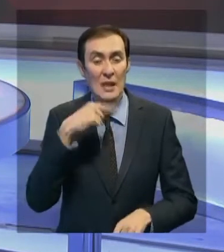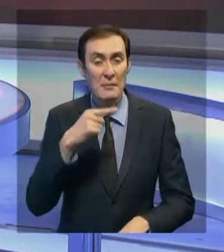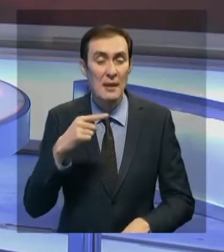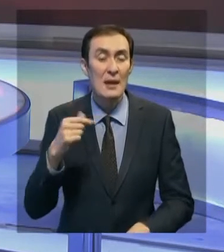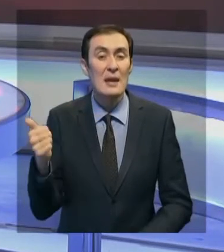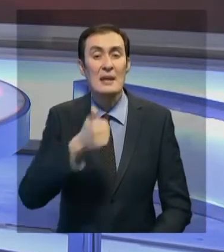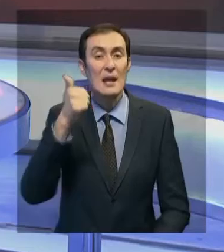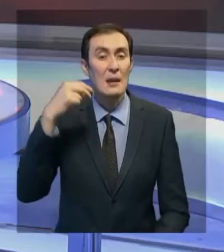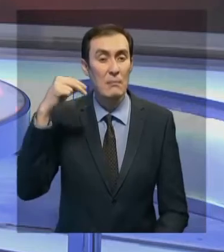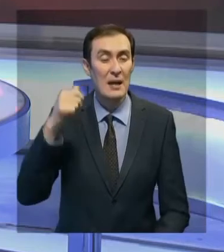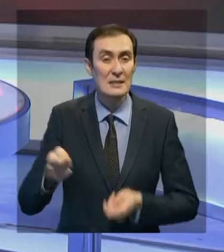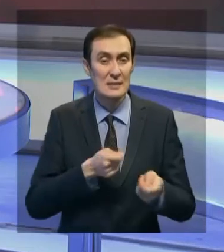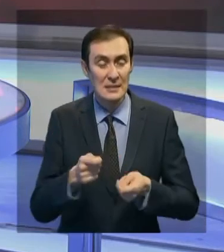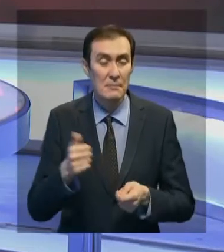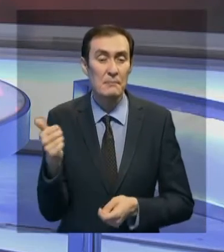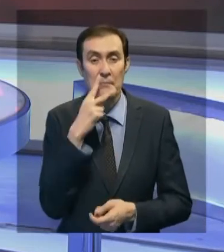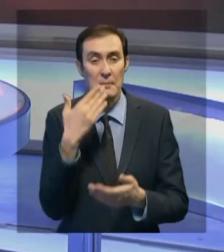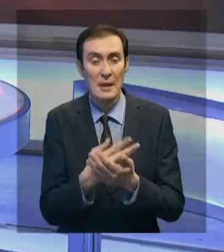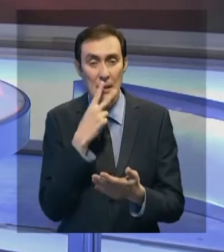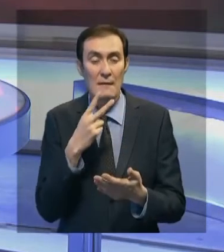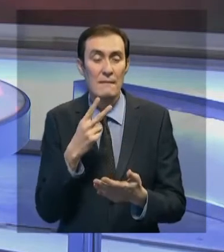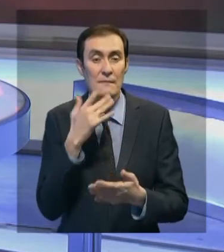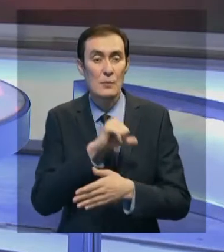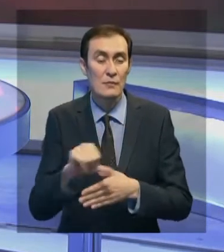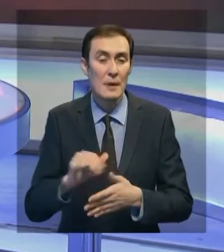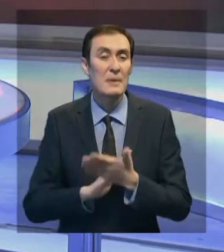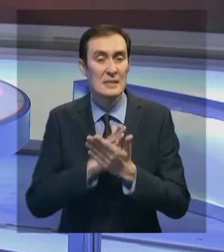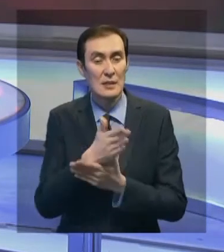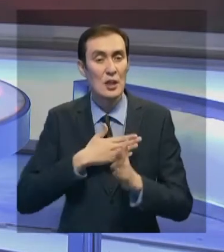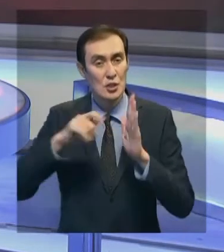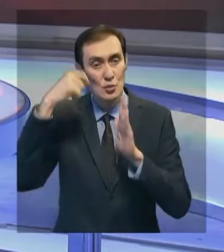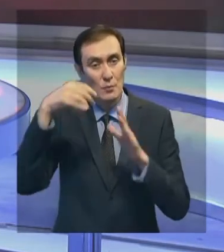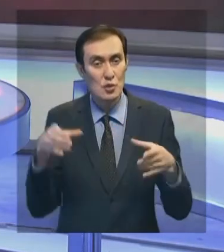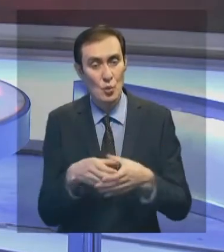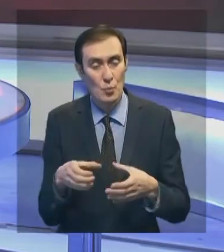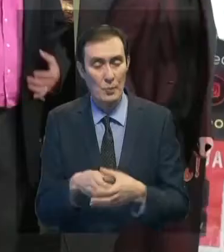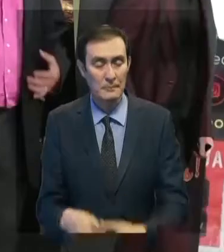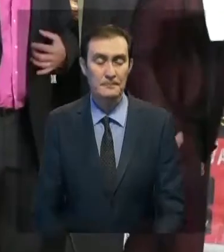устами Ельбаса. Премьерный показ за океаном посетила наша съемочная группа.